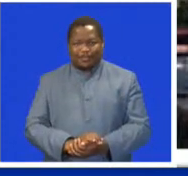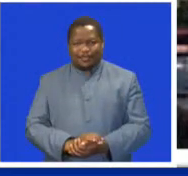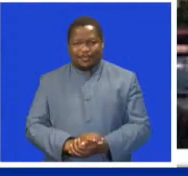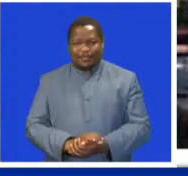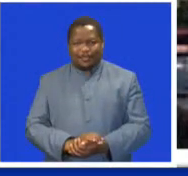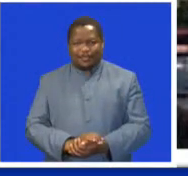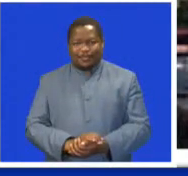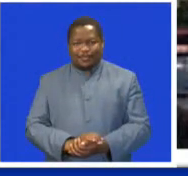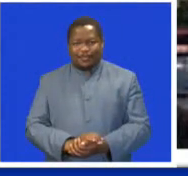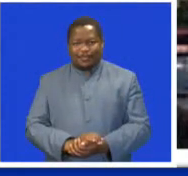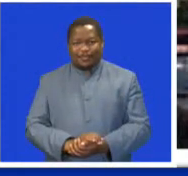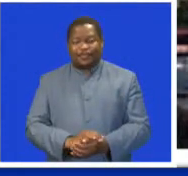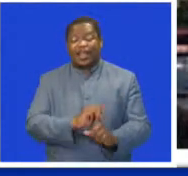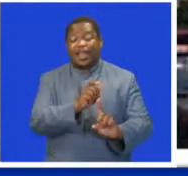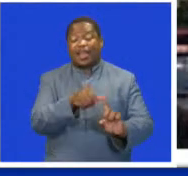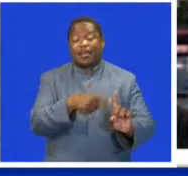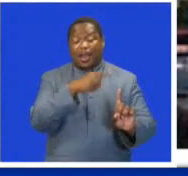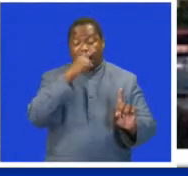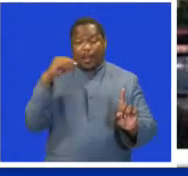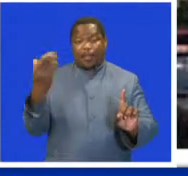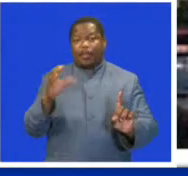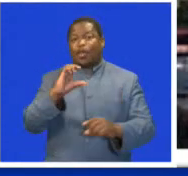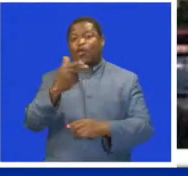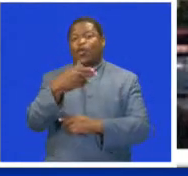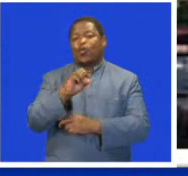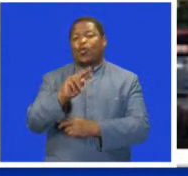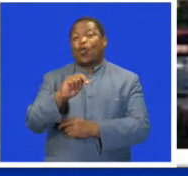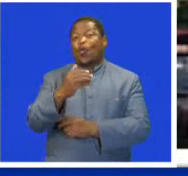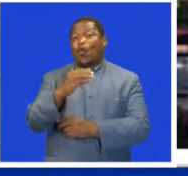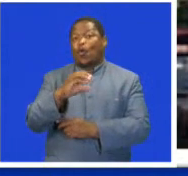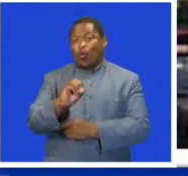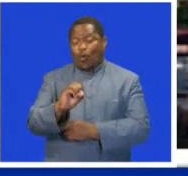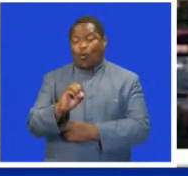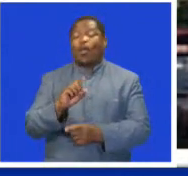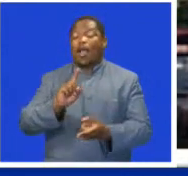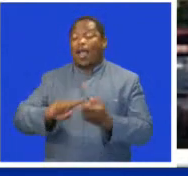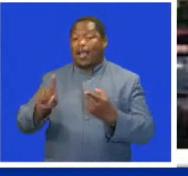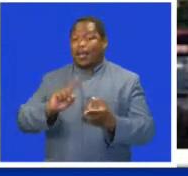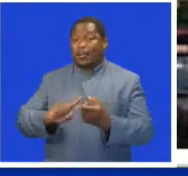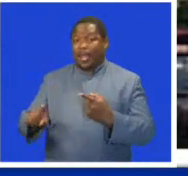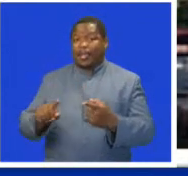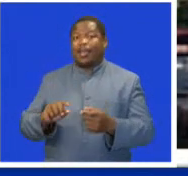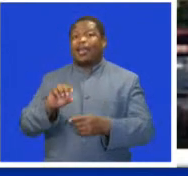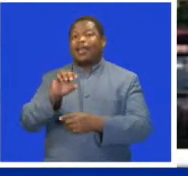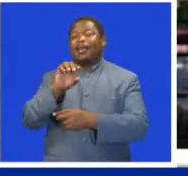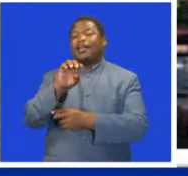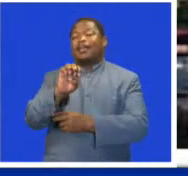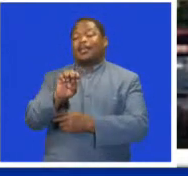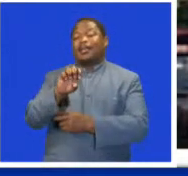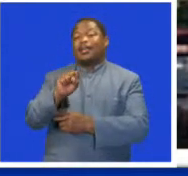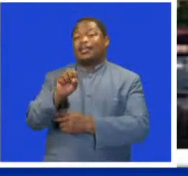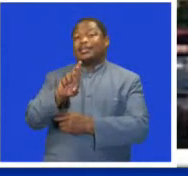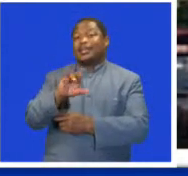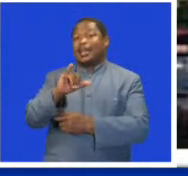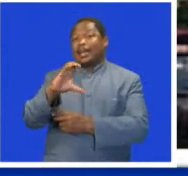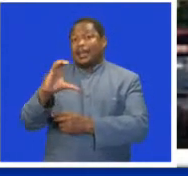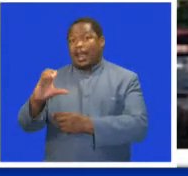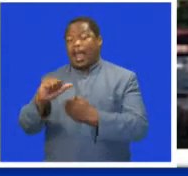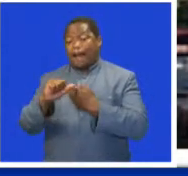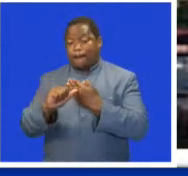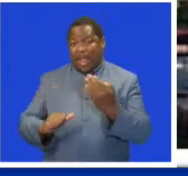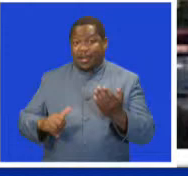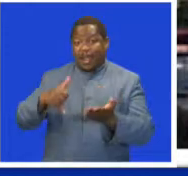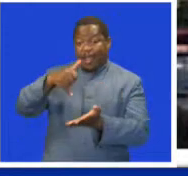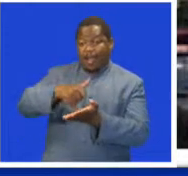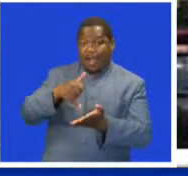nguye champagne wenzebe ye Eswatini Royal Insurance Corporation monthly mage nyanga yakholwane lo mdlalo obungenelwe badlali labang 64